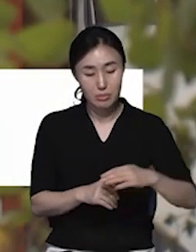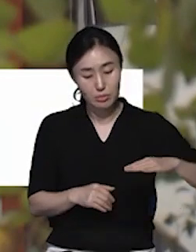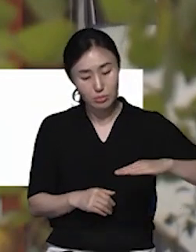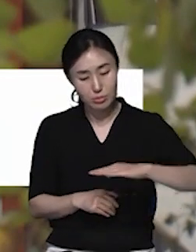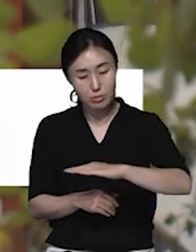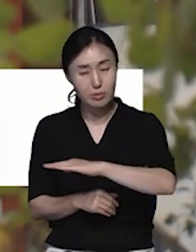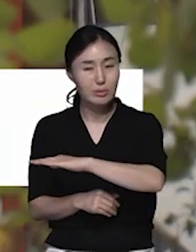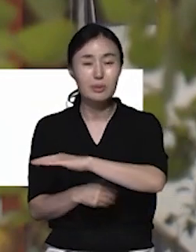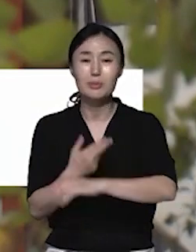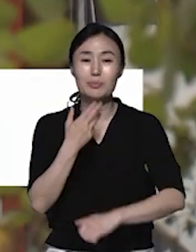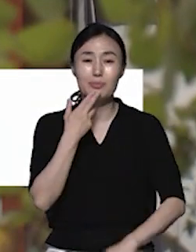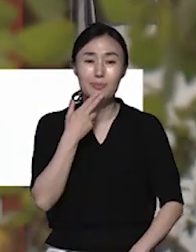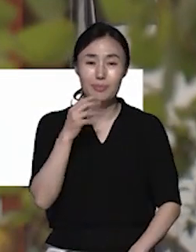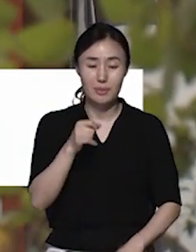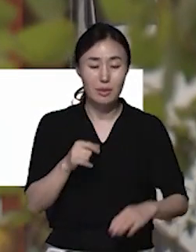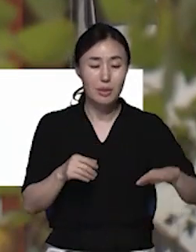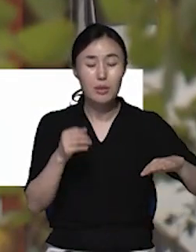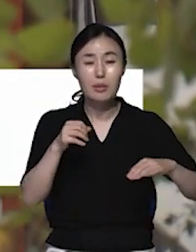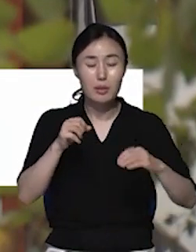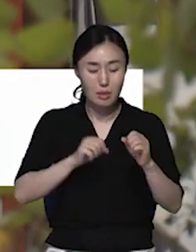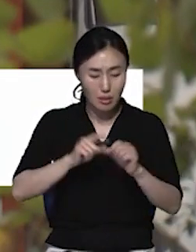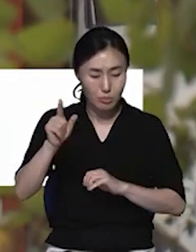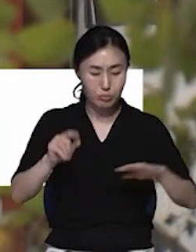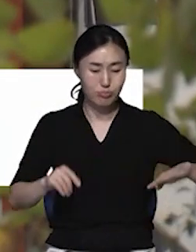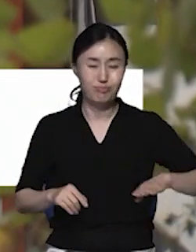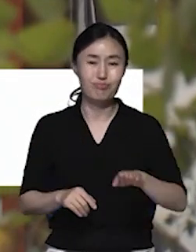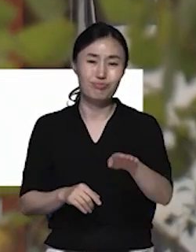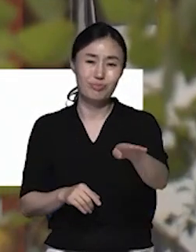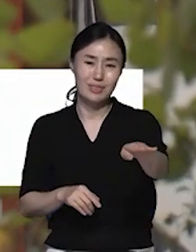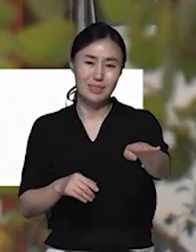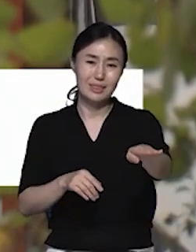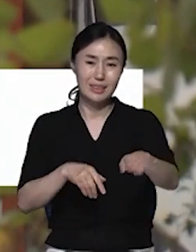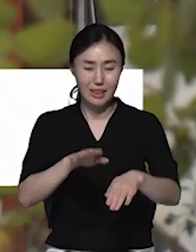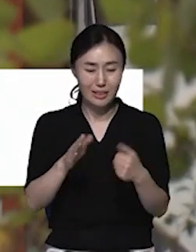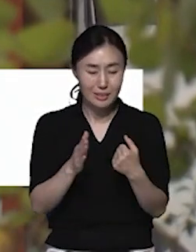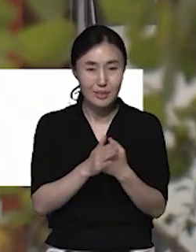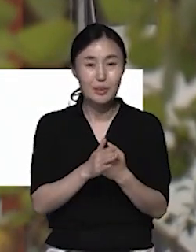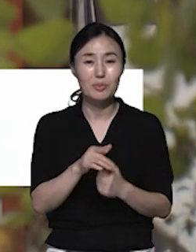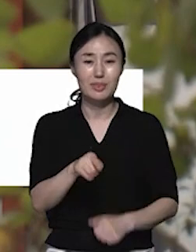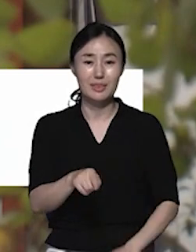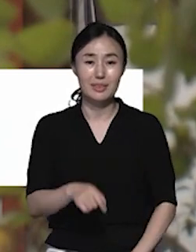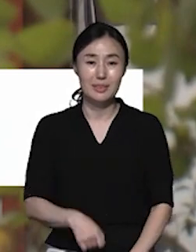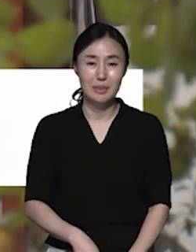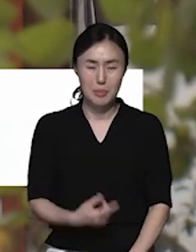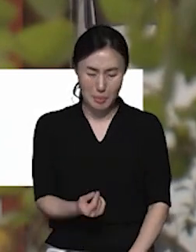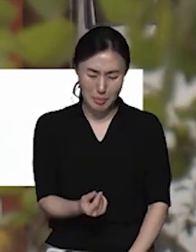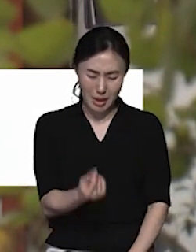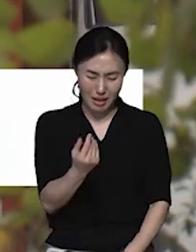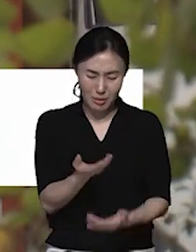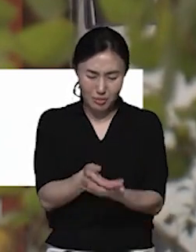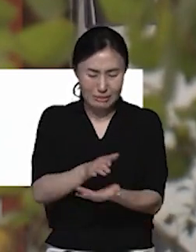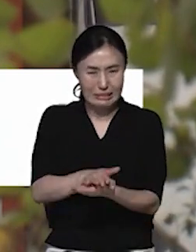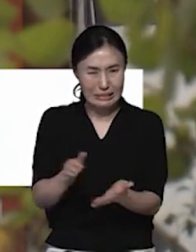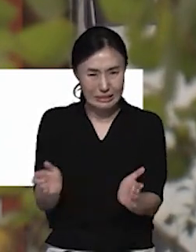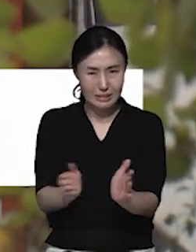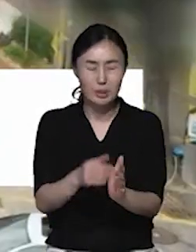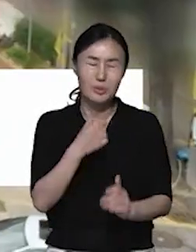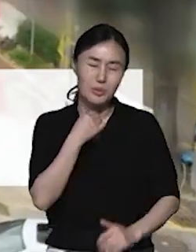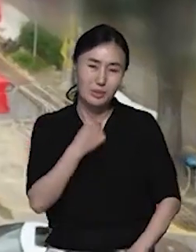없고 다 우회해가지고 가고 하니까 그냥 빨리 끝내주기만 기다리고